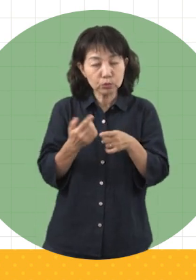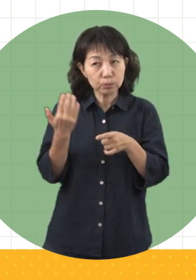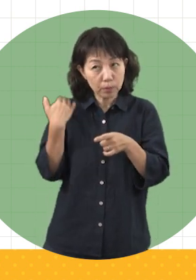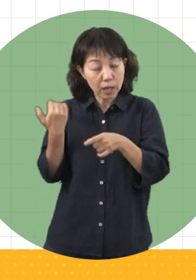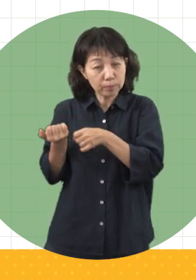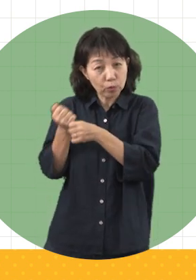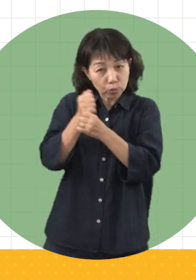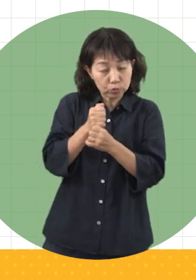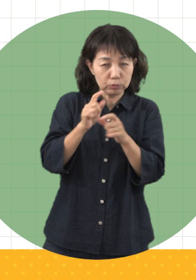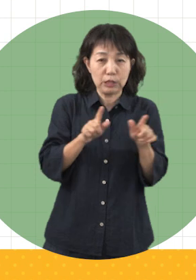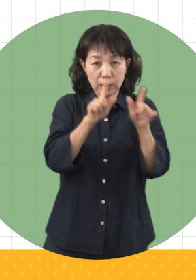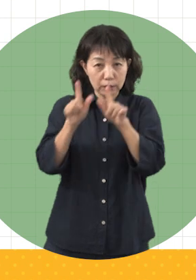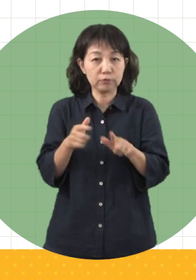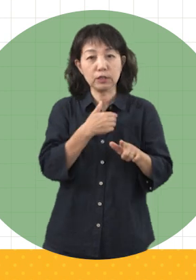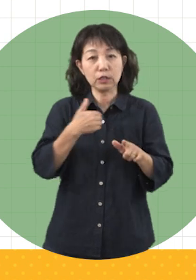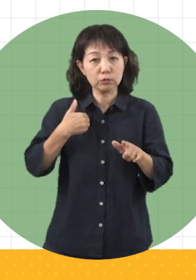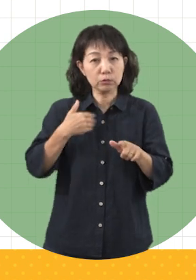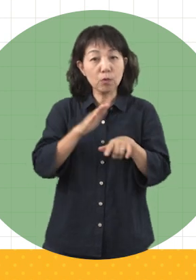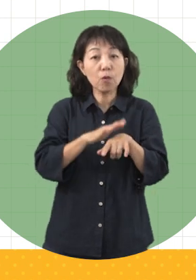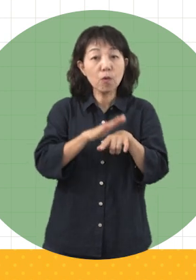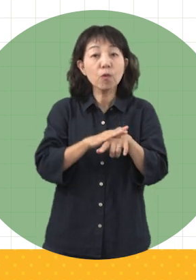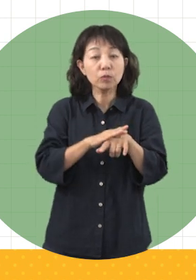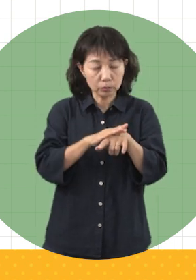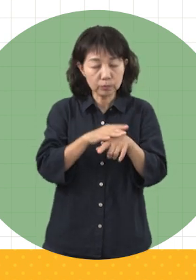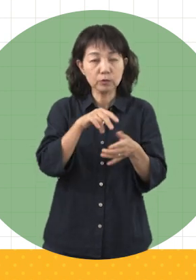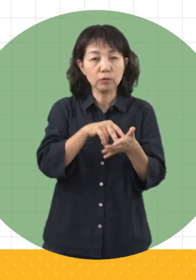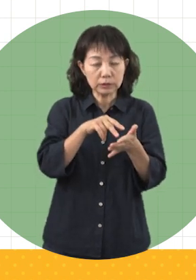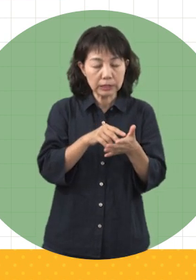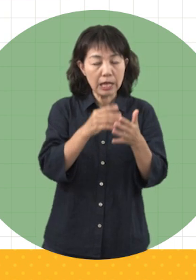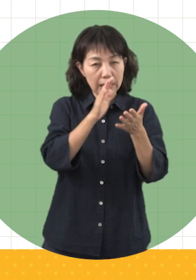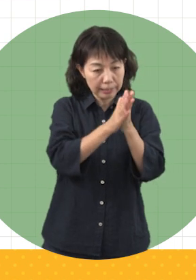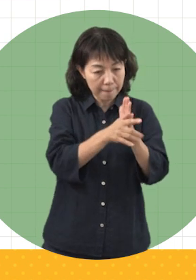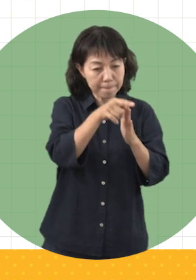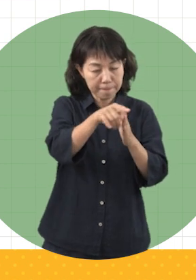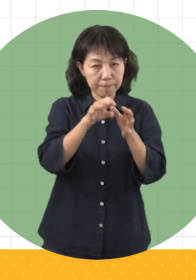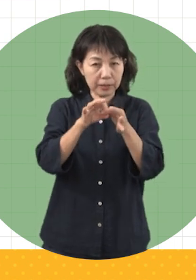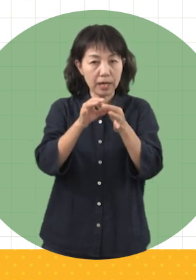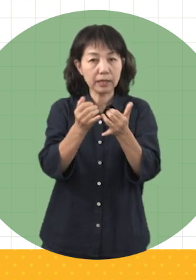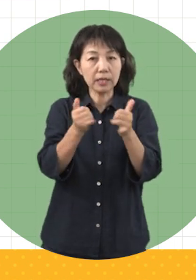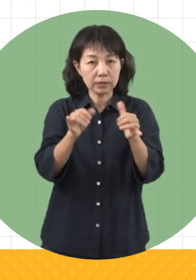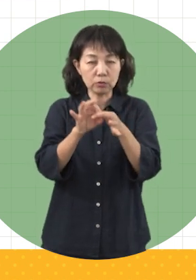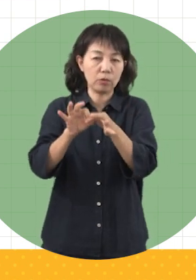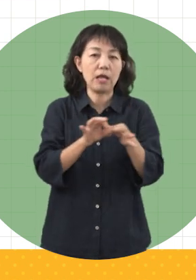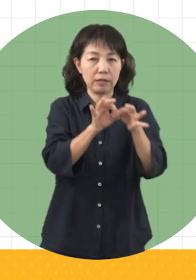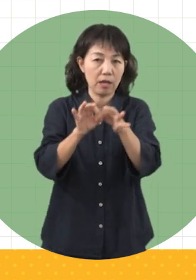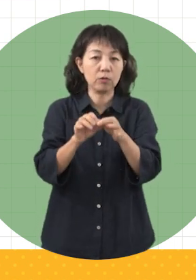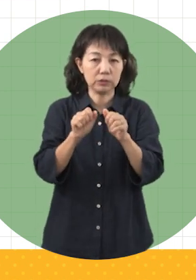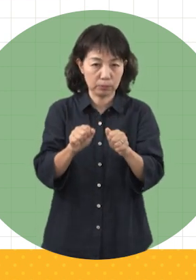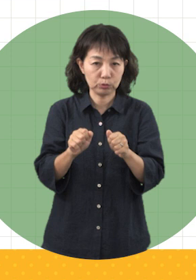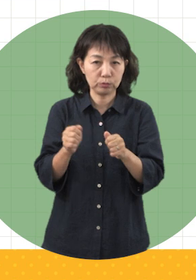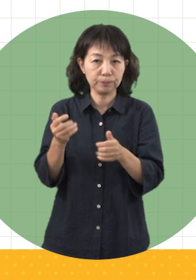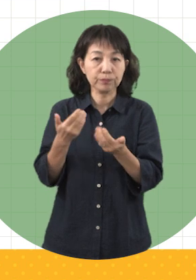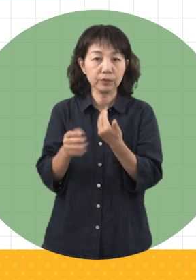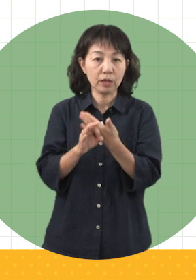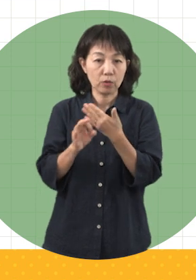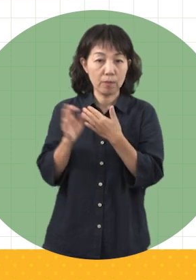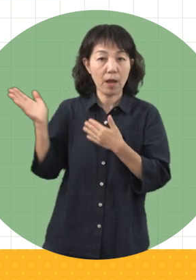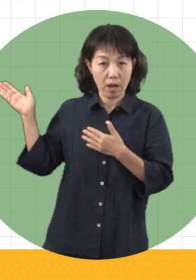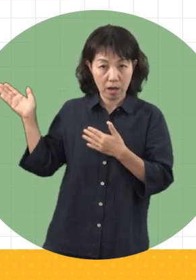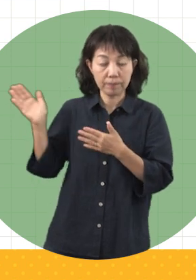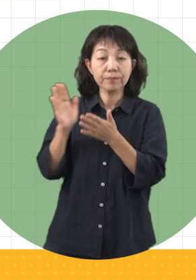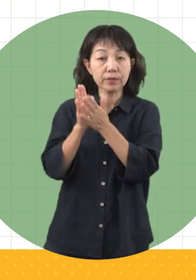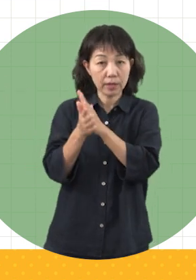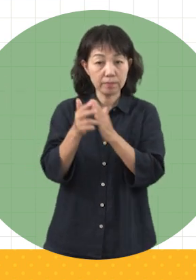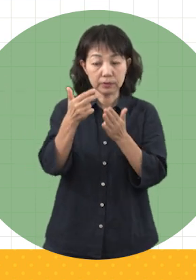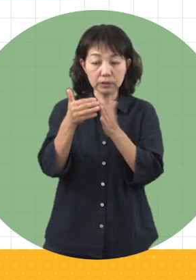県や関係機関と連携しながら活動しています。こちらの図のように県や市町村では主に生